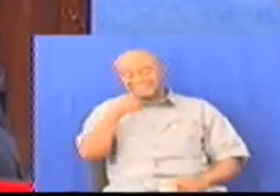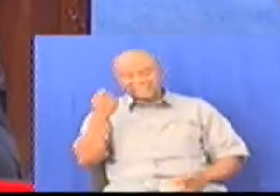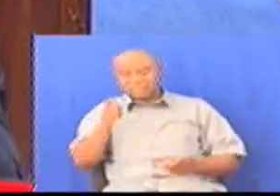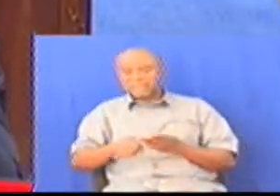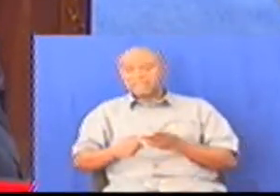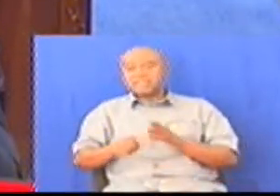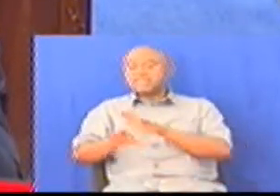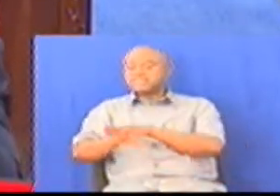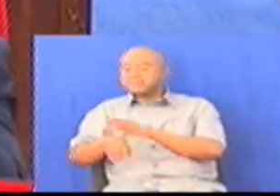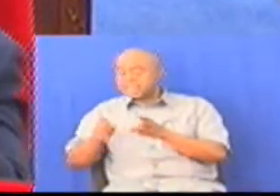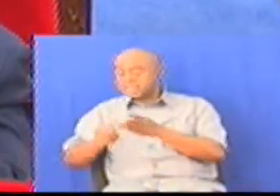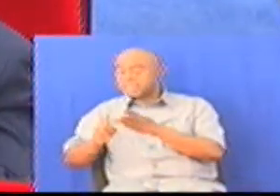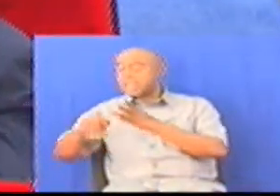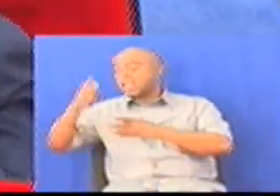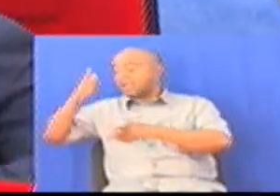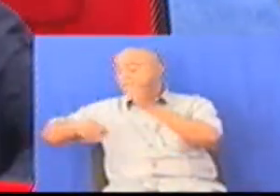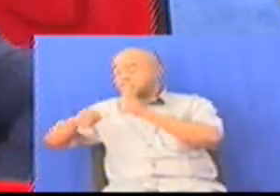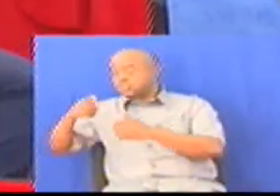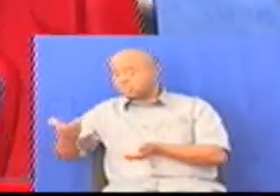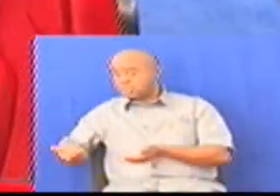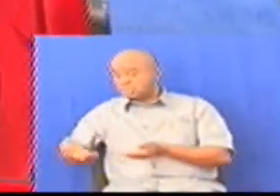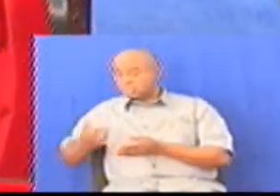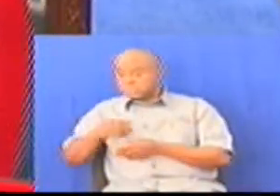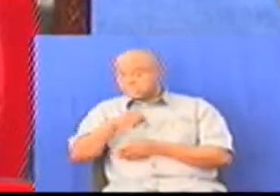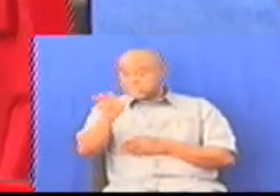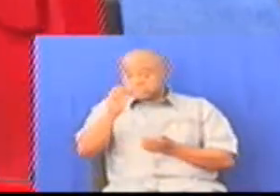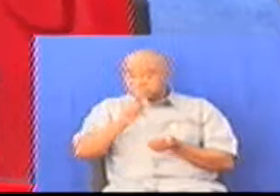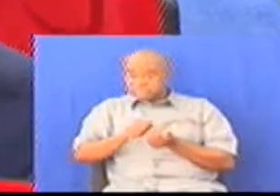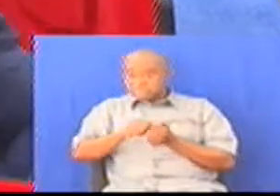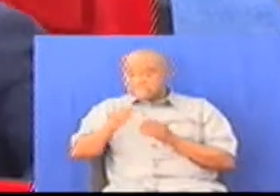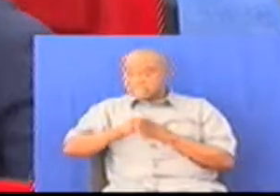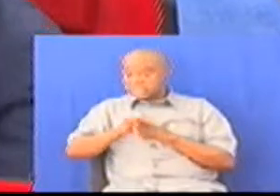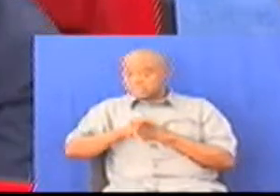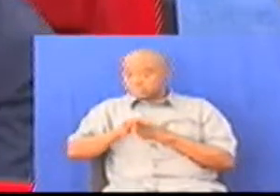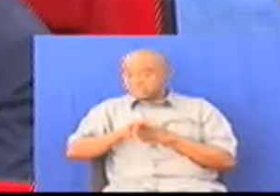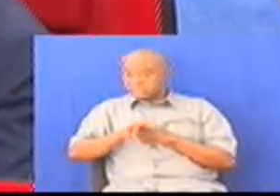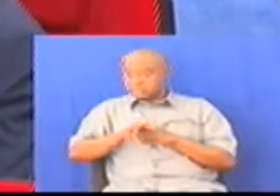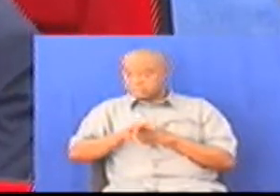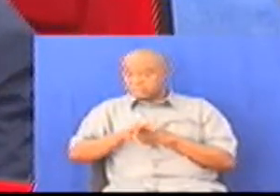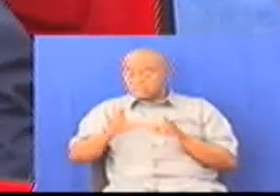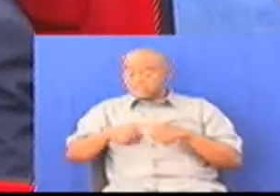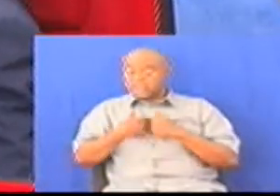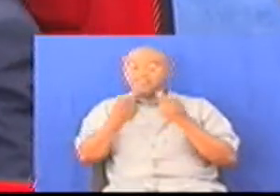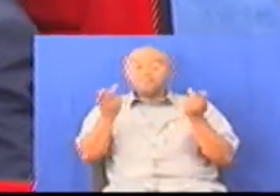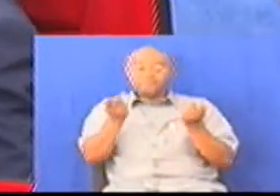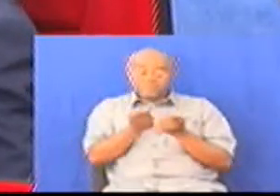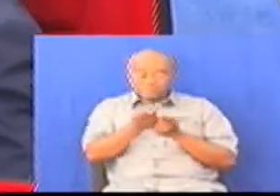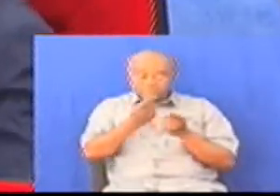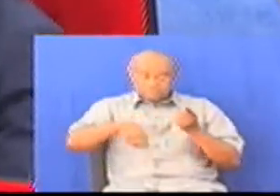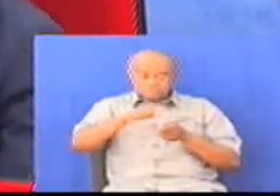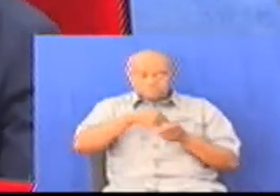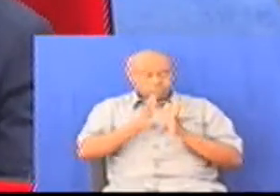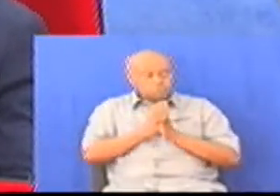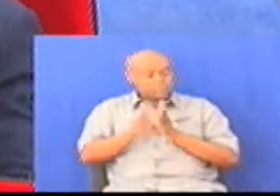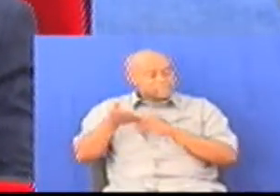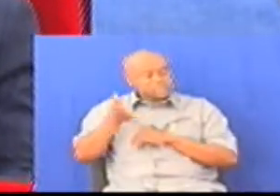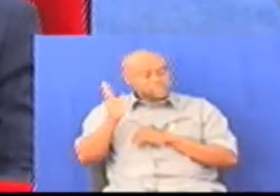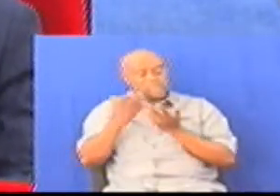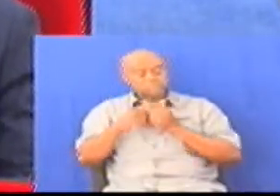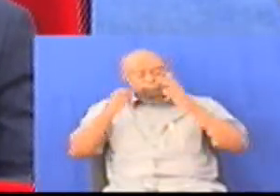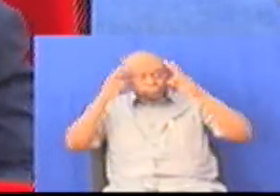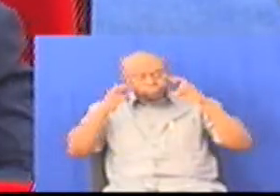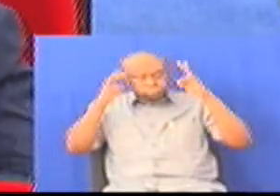samaki, maziwa, kwa sababu bidhaa ni hizo hizo zinazotumika ili uweze kufanya kazi vizuri. Lakini pia tulikuwa tunaomba serikali ifikirie namna